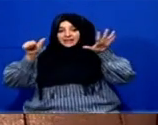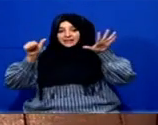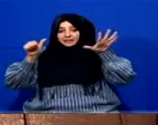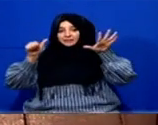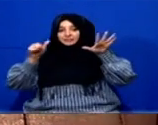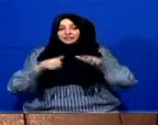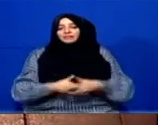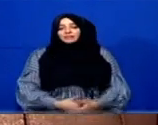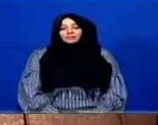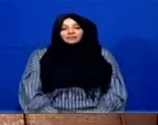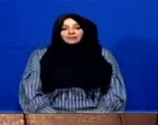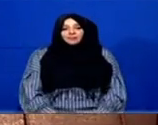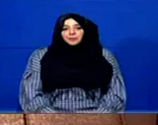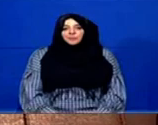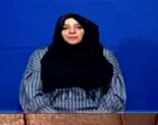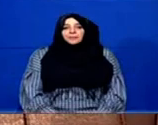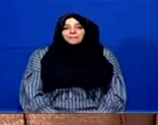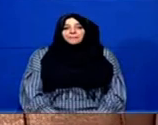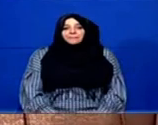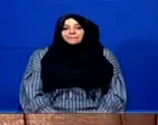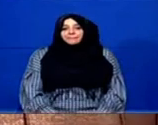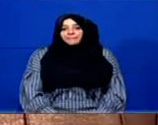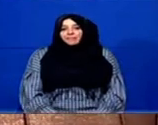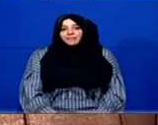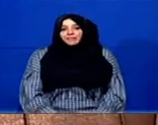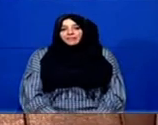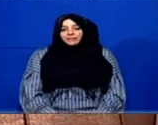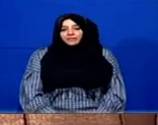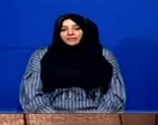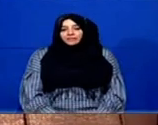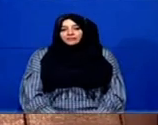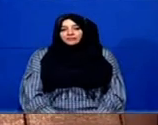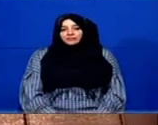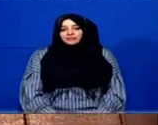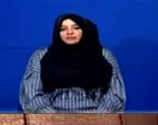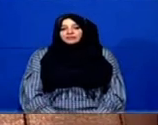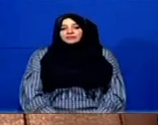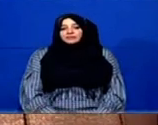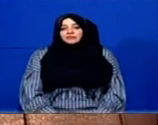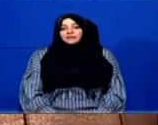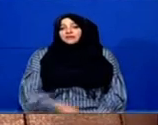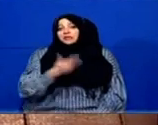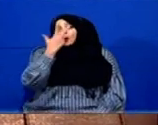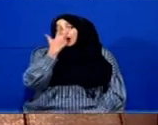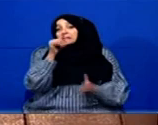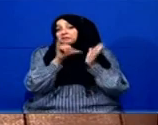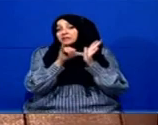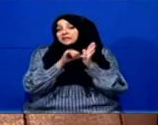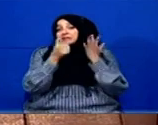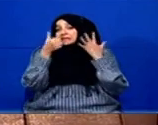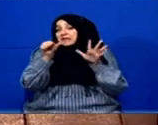6 بنات المجموعه هو 16 السؤال هل يمكن قسمه